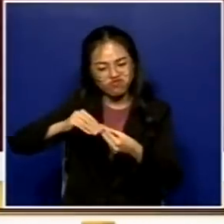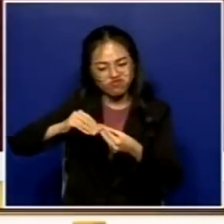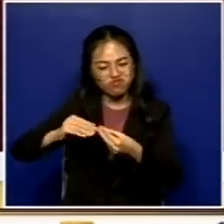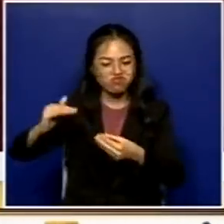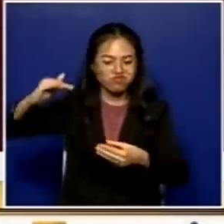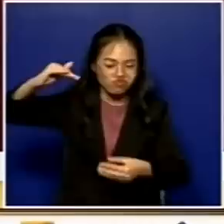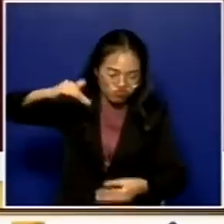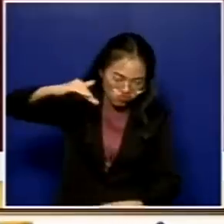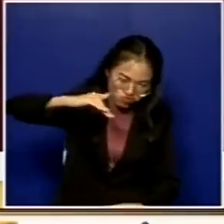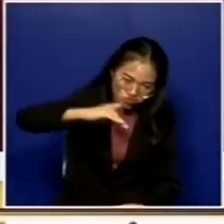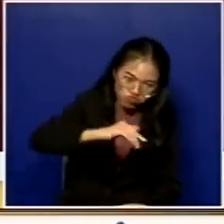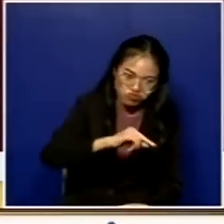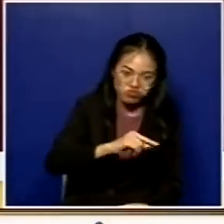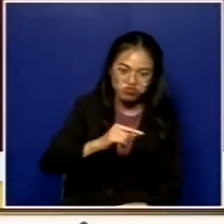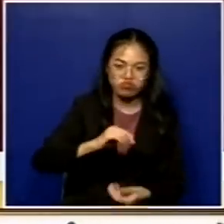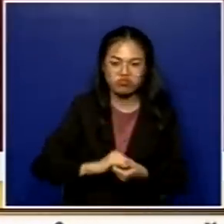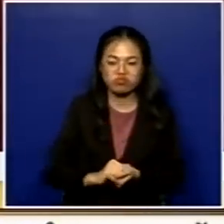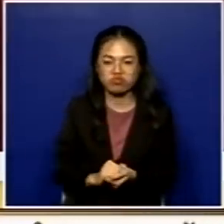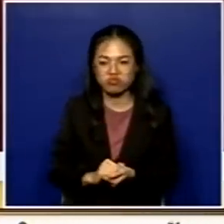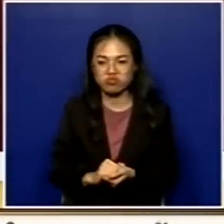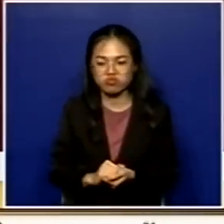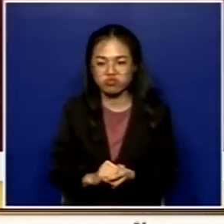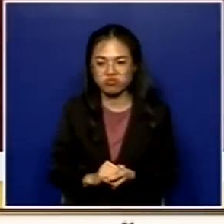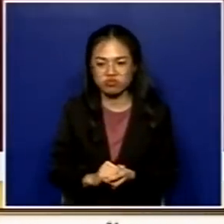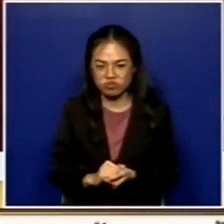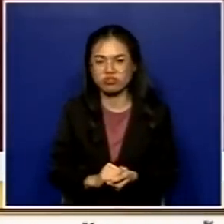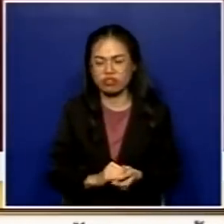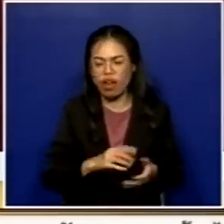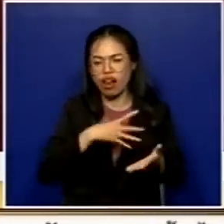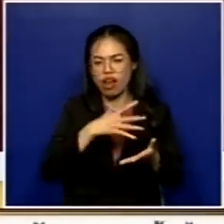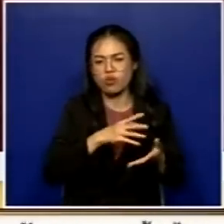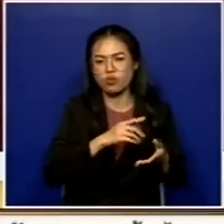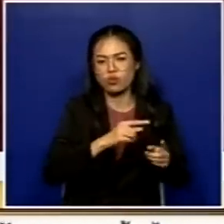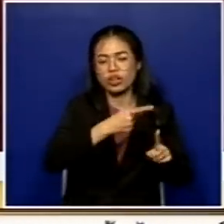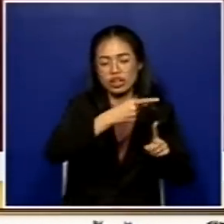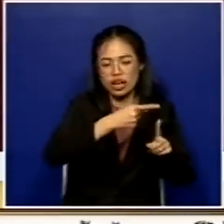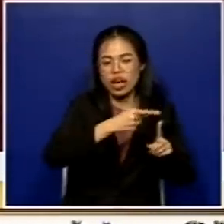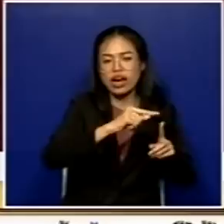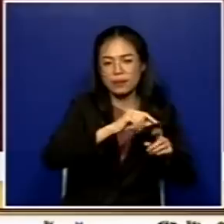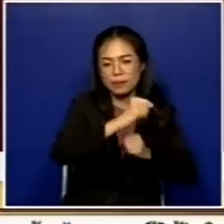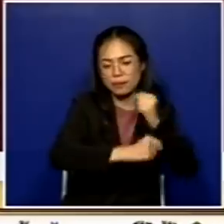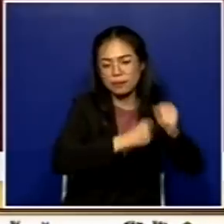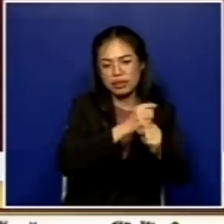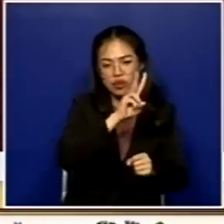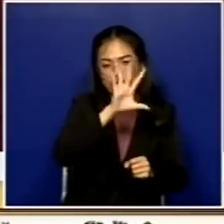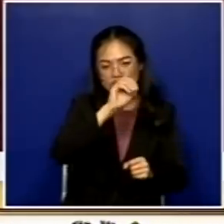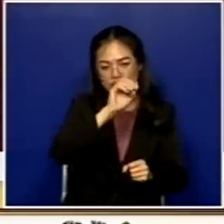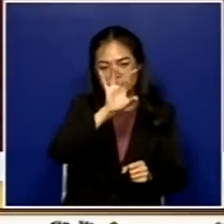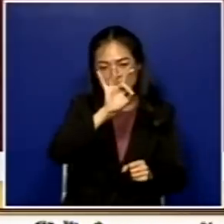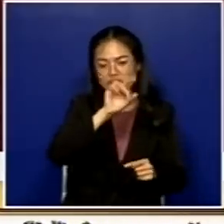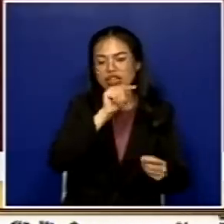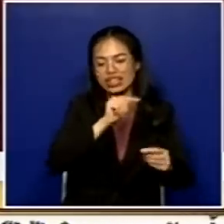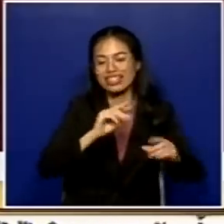ยถ้าพูดให้สั้น20 พฤษภาคมคือการปฏิวติอประหาและชีกและธรนูลของปี 50